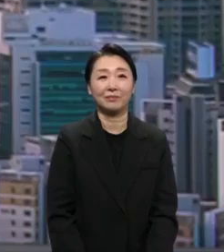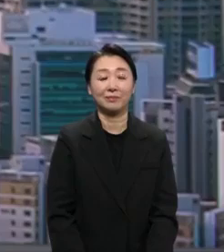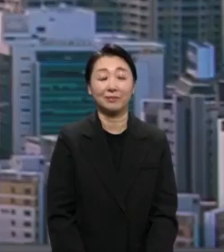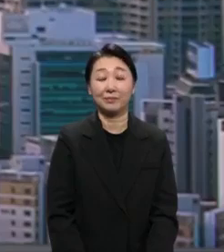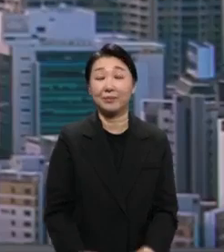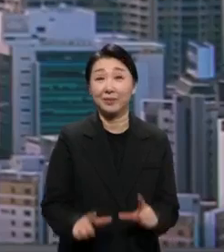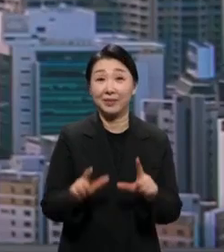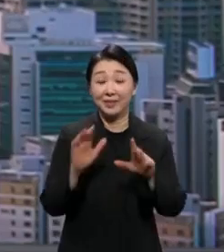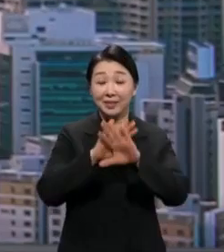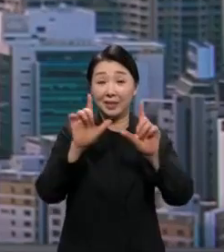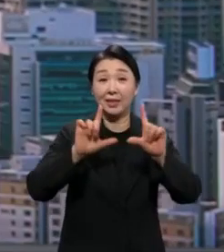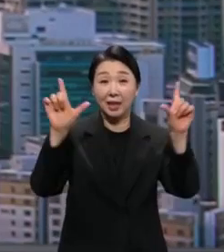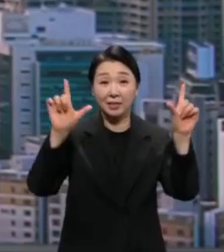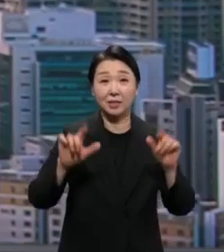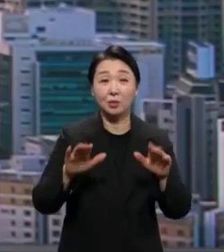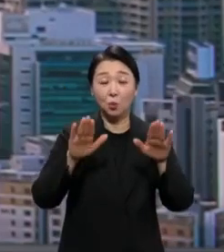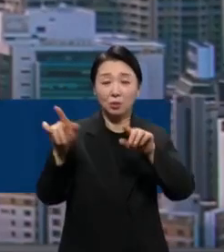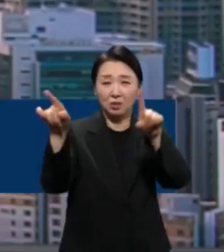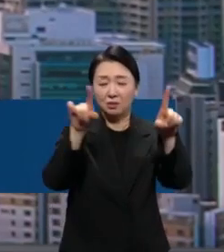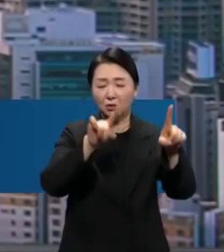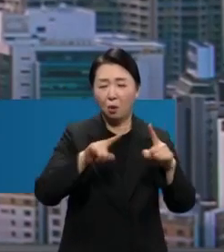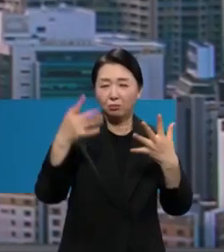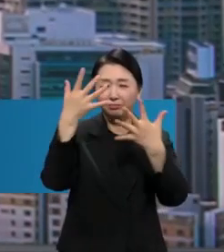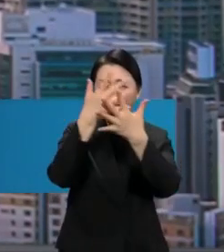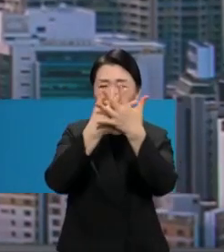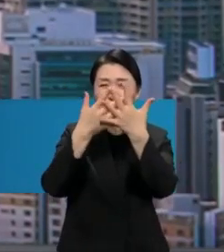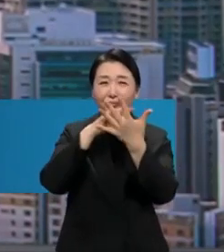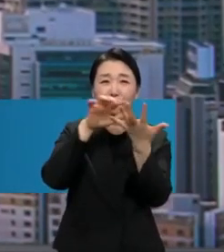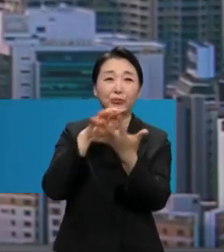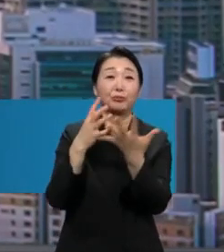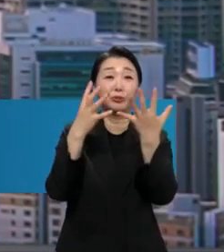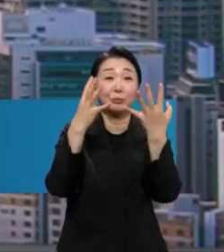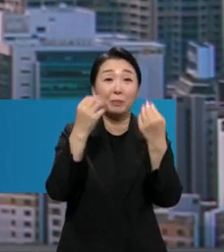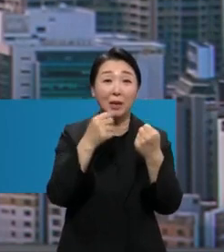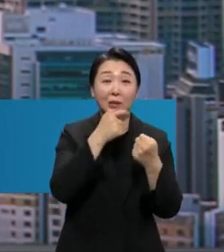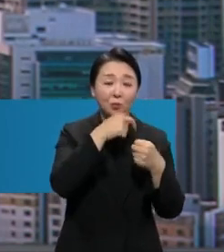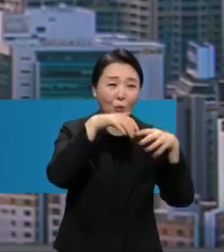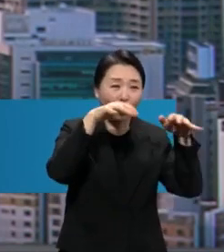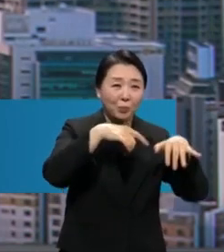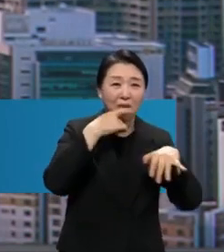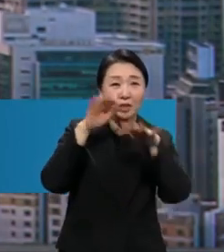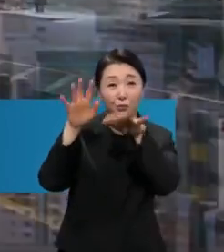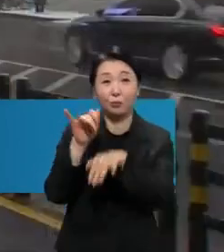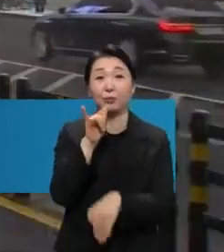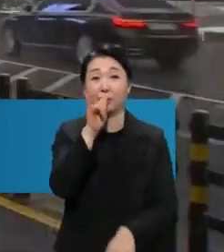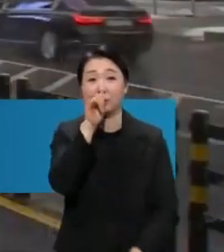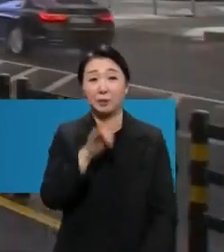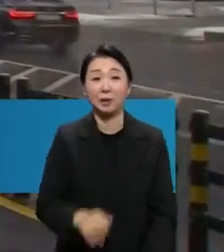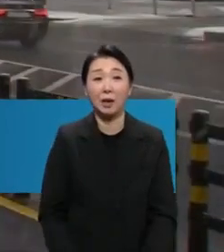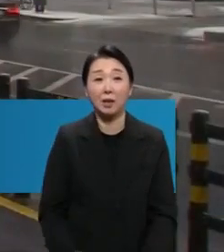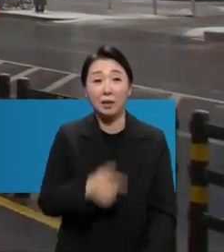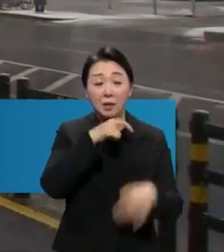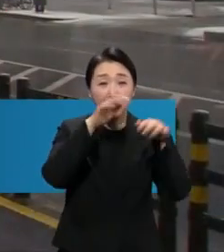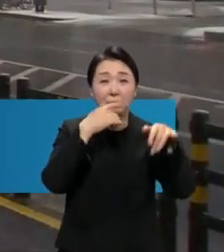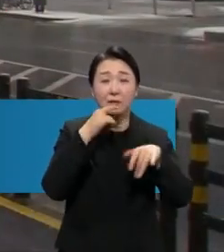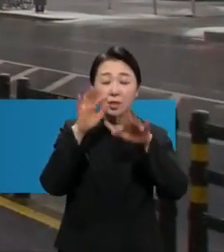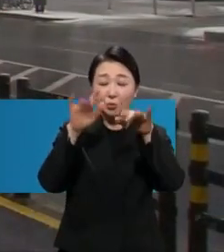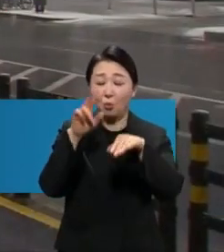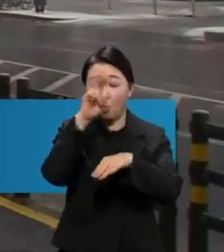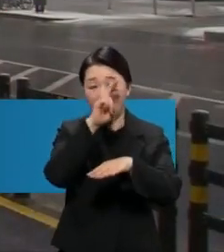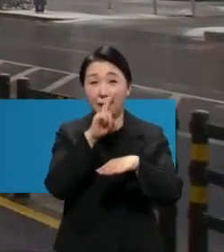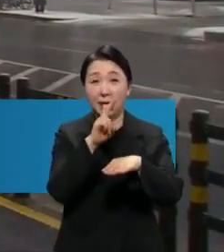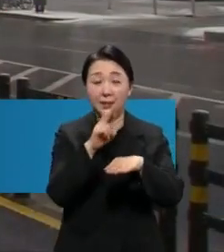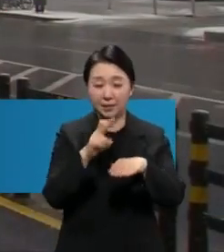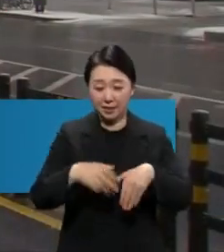날씨 소식입니다 오늘은 전국이 대체로 흐린 가운데 산발적으로 비나 눈이 오는 곳이 있겠습니다 비나 눈은 오전까지